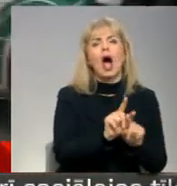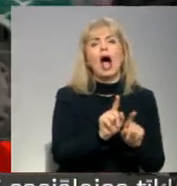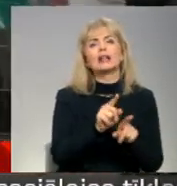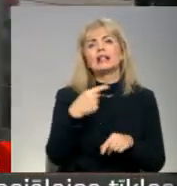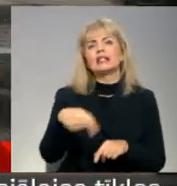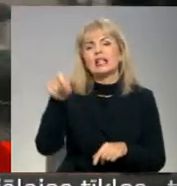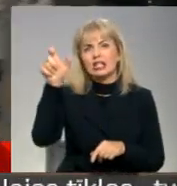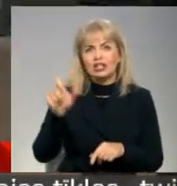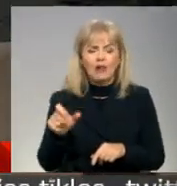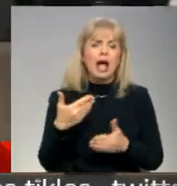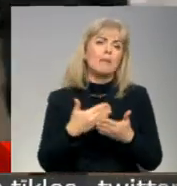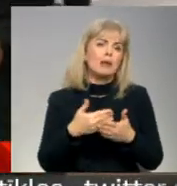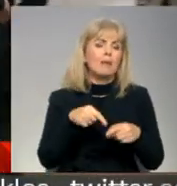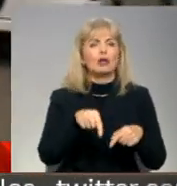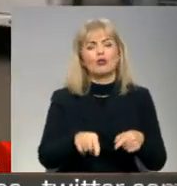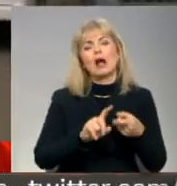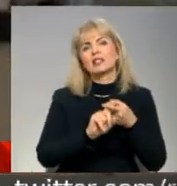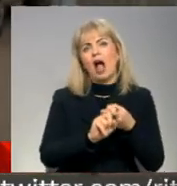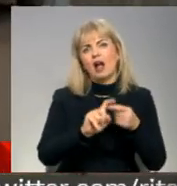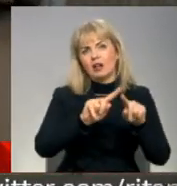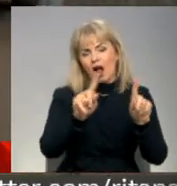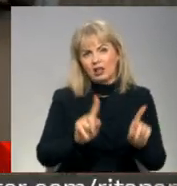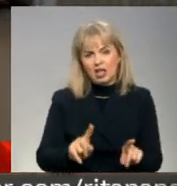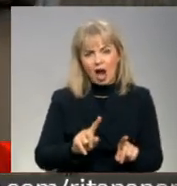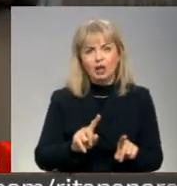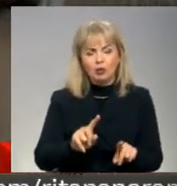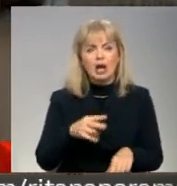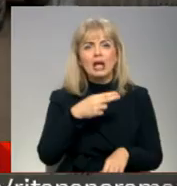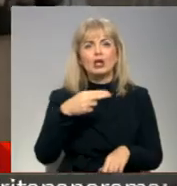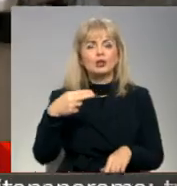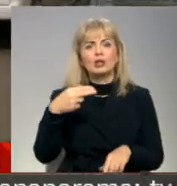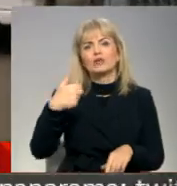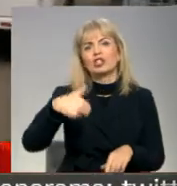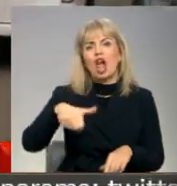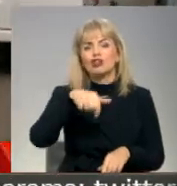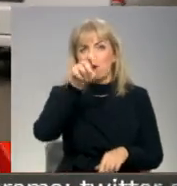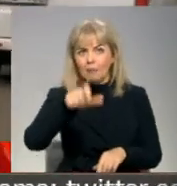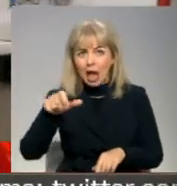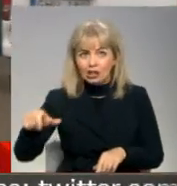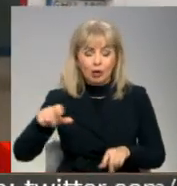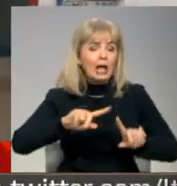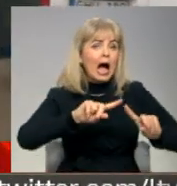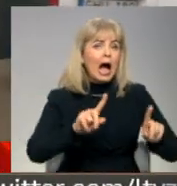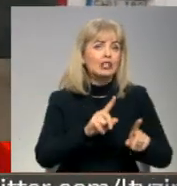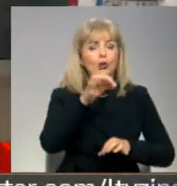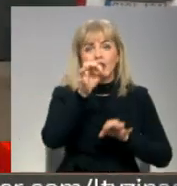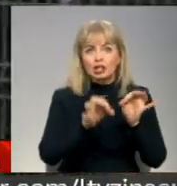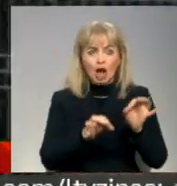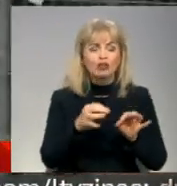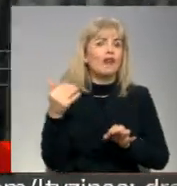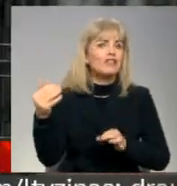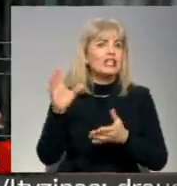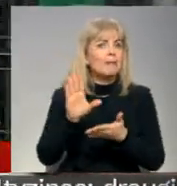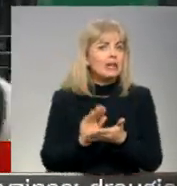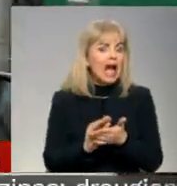ir aizturēti šīs lietas sakarā, un kopumā tas ir 26 personas. Visi aizturētie tiesneši ir pieredzējuši